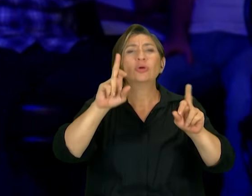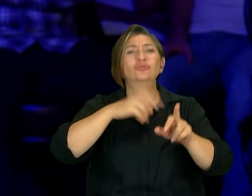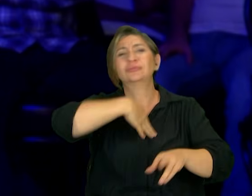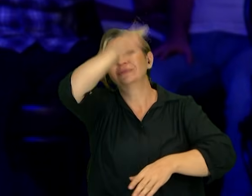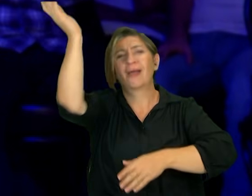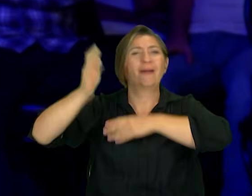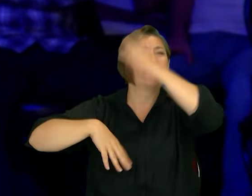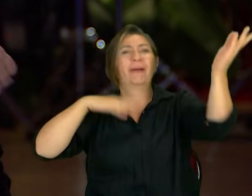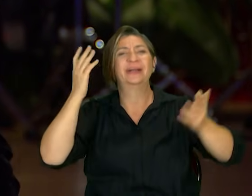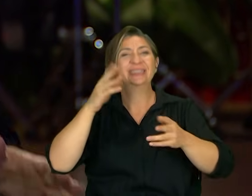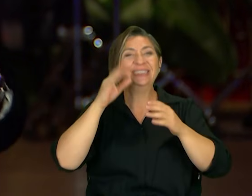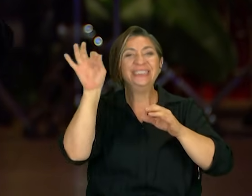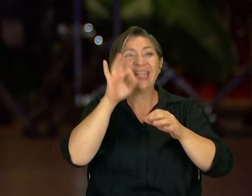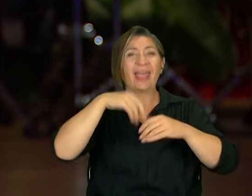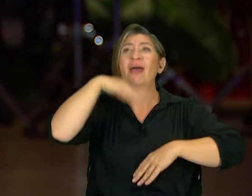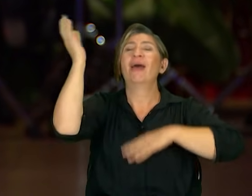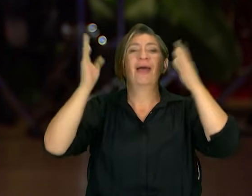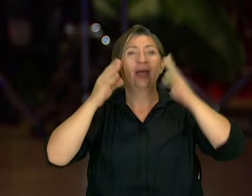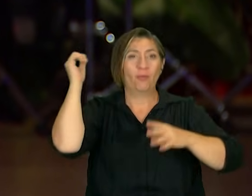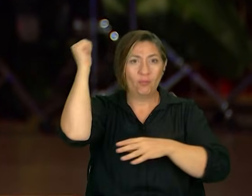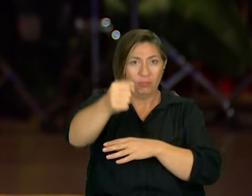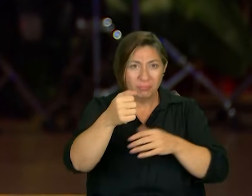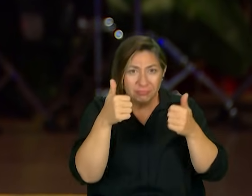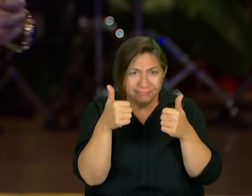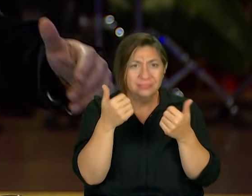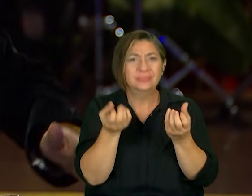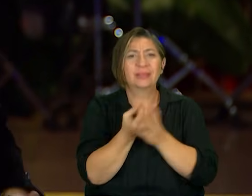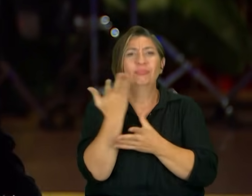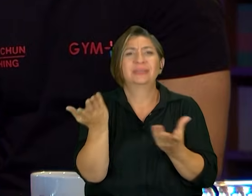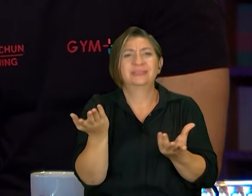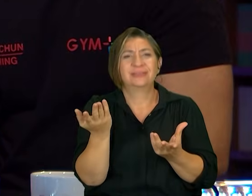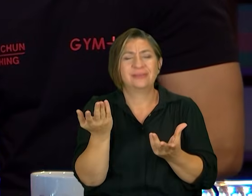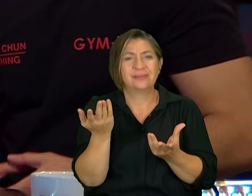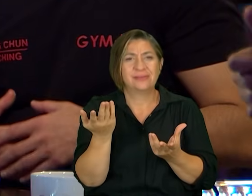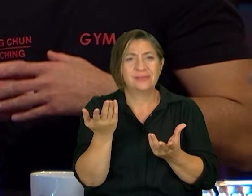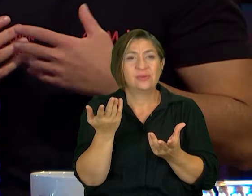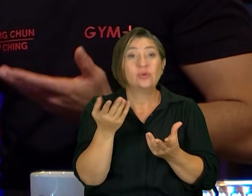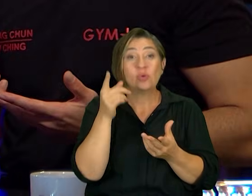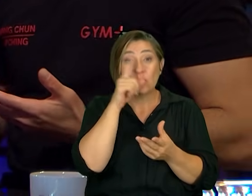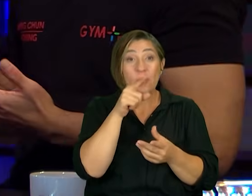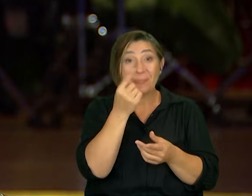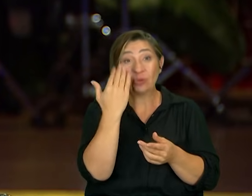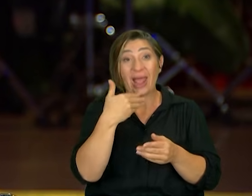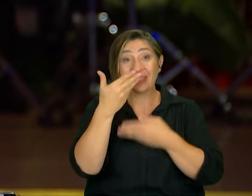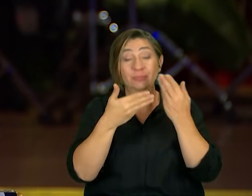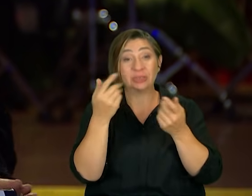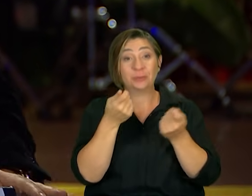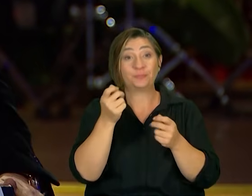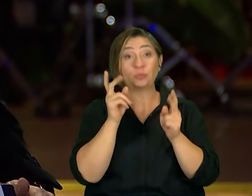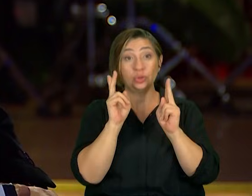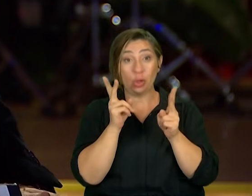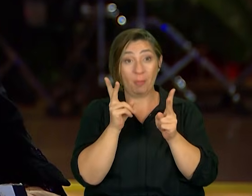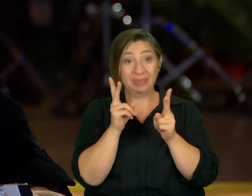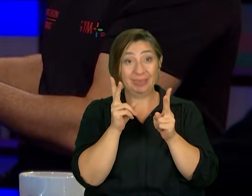yani şöyle bir şeyin hedefine ulaşma şansı var mı Allah aşkına? Şunundan o yüzden ne? Demin onu anlatmaya çalıştım. Evet.